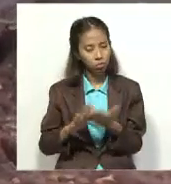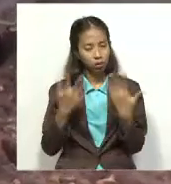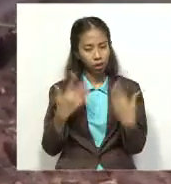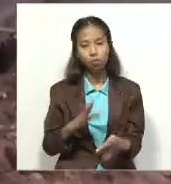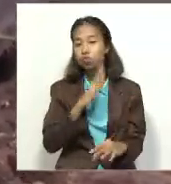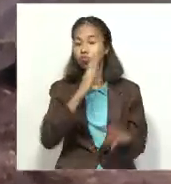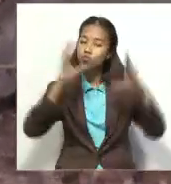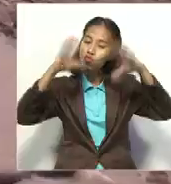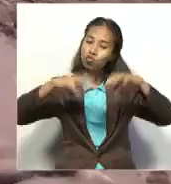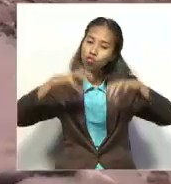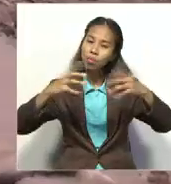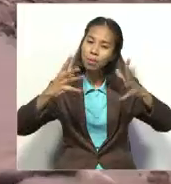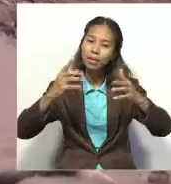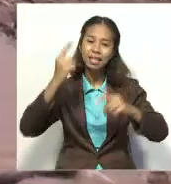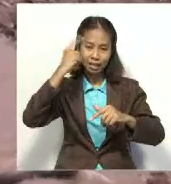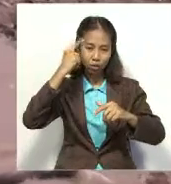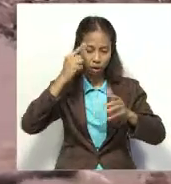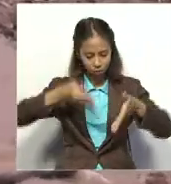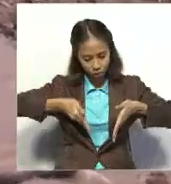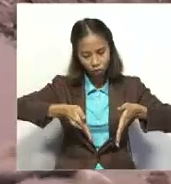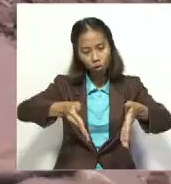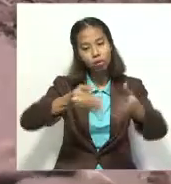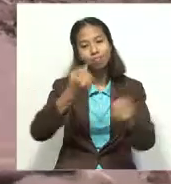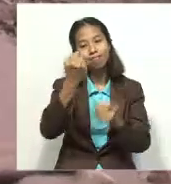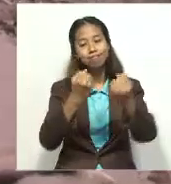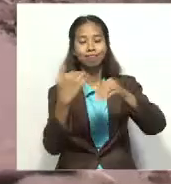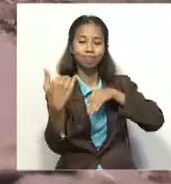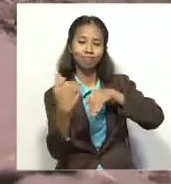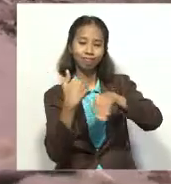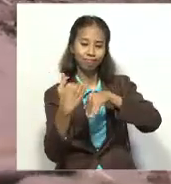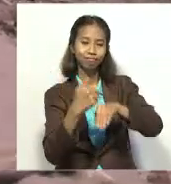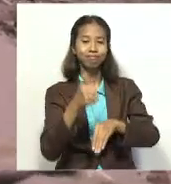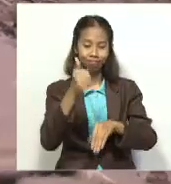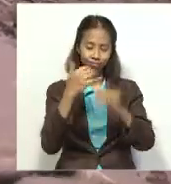สภาพถนนก็น่าจะพร้อมใช้งานและสามารถเปิดใช้เส้นทางได้ภายในวันนี้ค่ะ